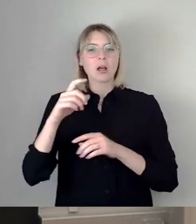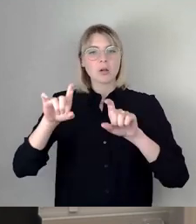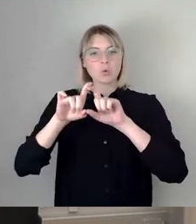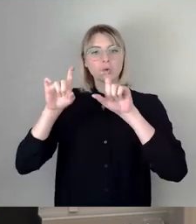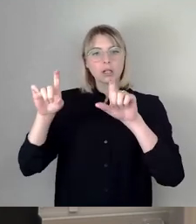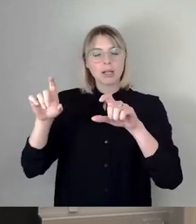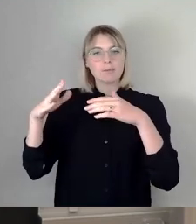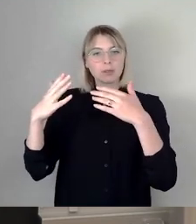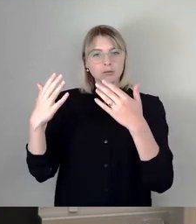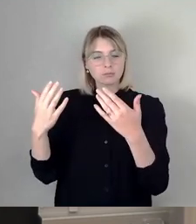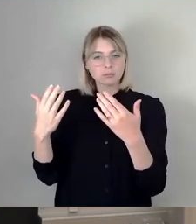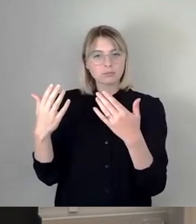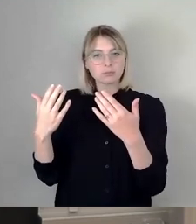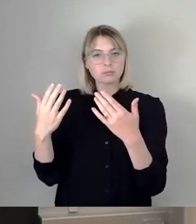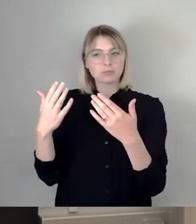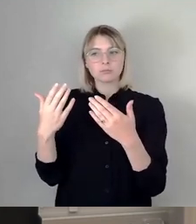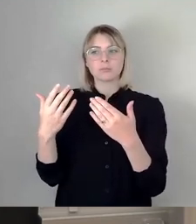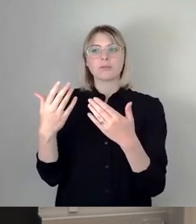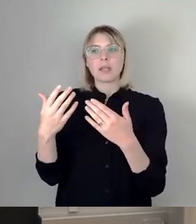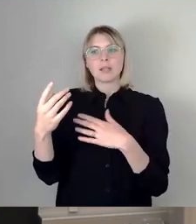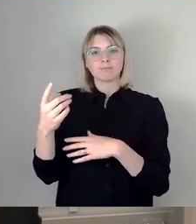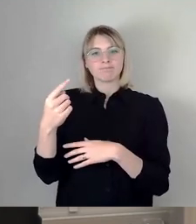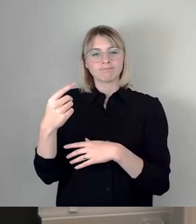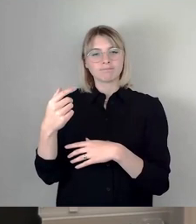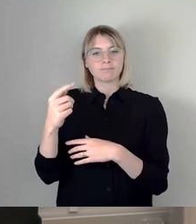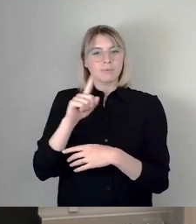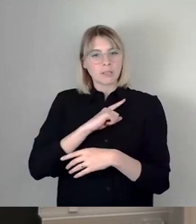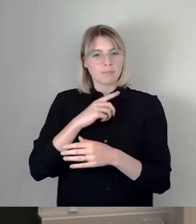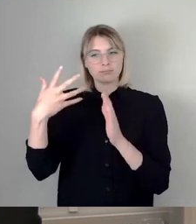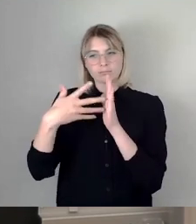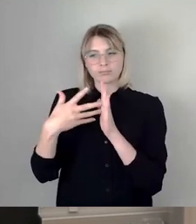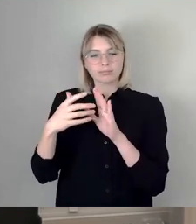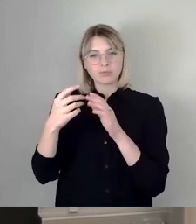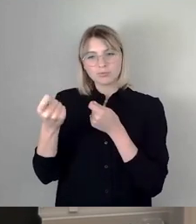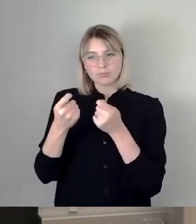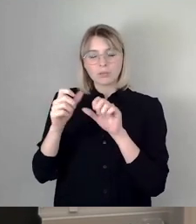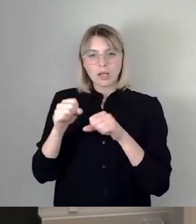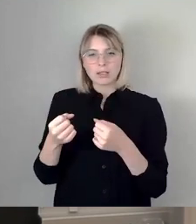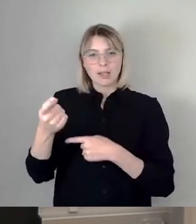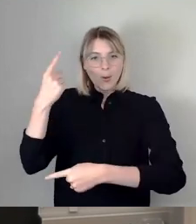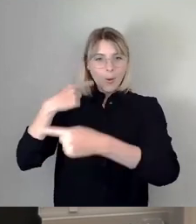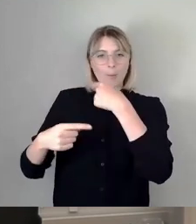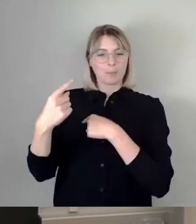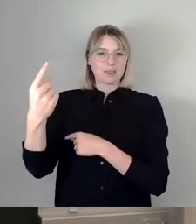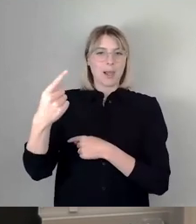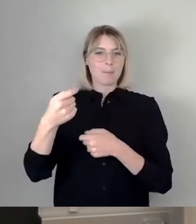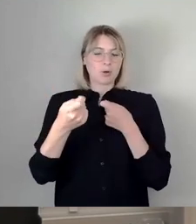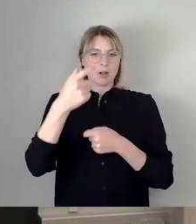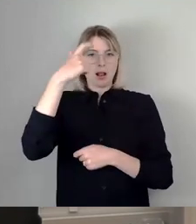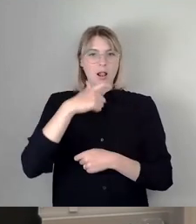mehr unter unserer Kontrolle stehen, auch was die Aufsichtsräte betrifft, sondern dass die uns kontrollieren und uns diktieren, welche Preise sie